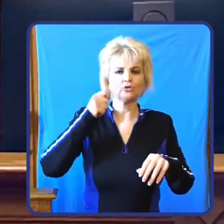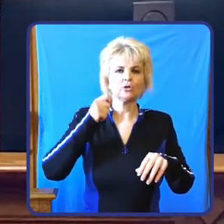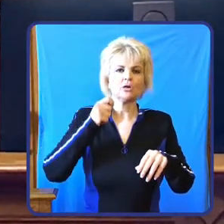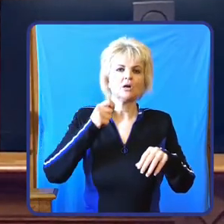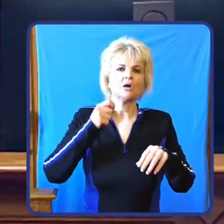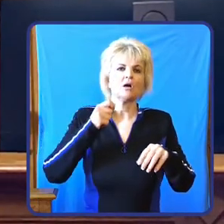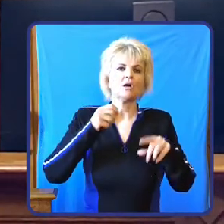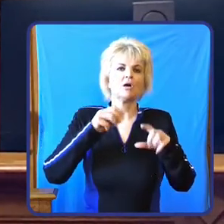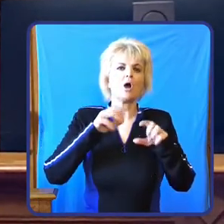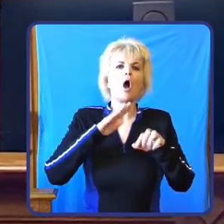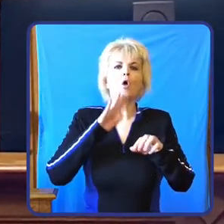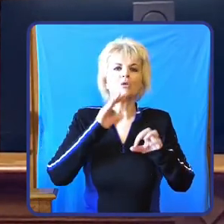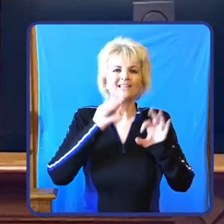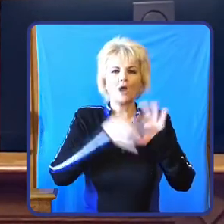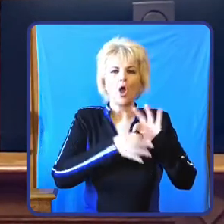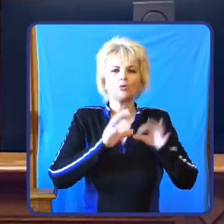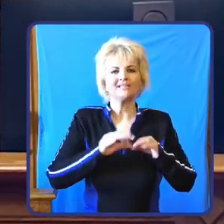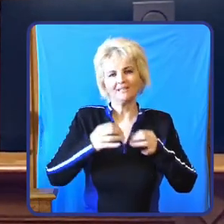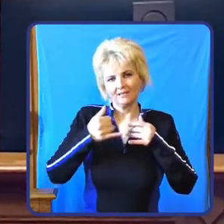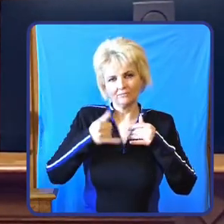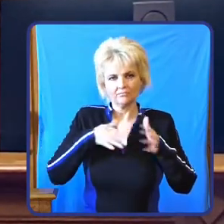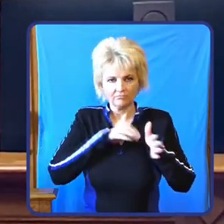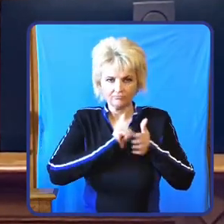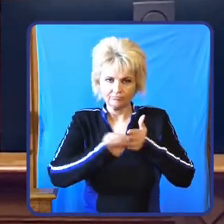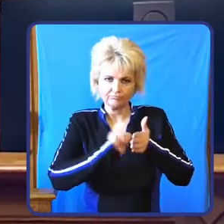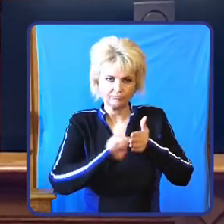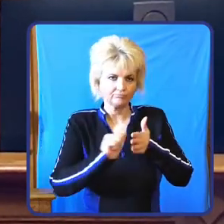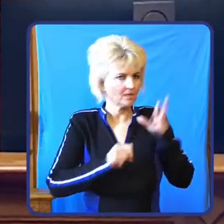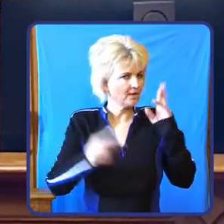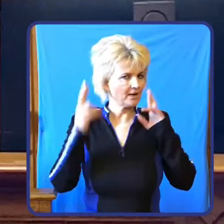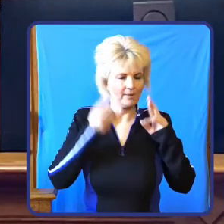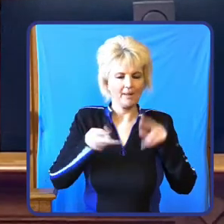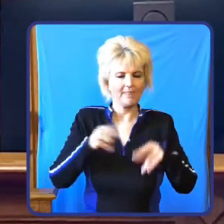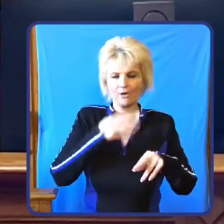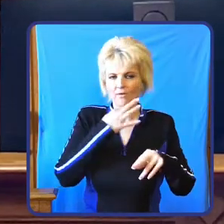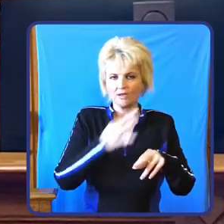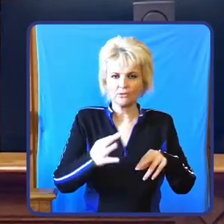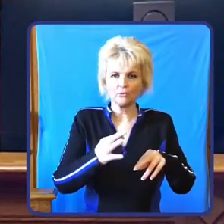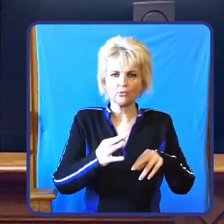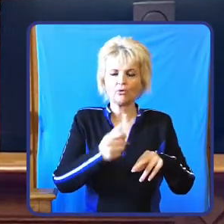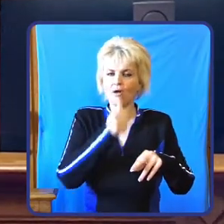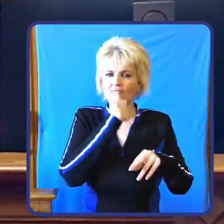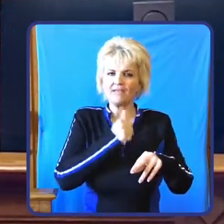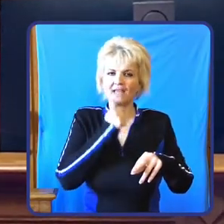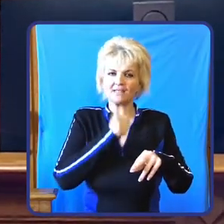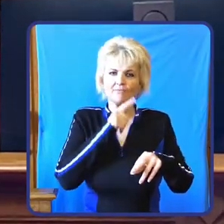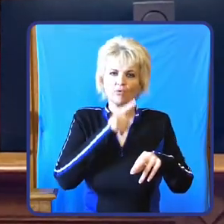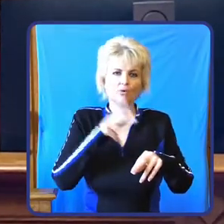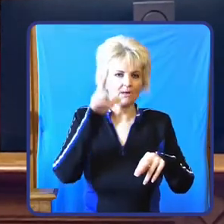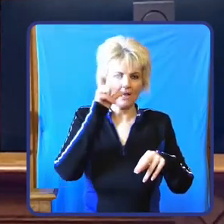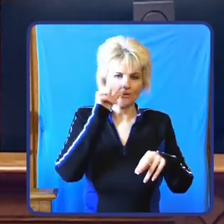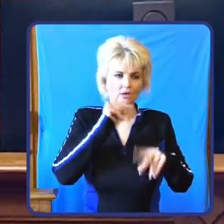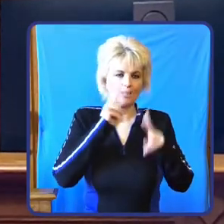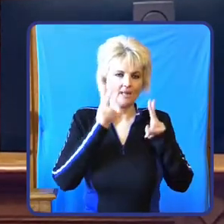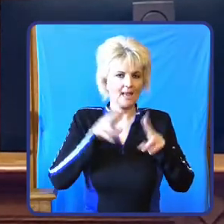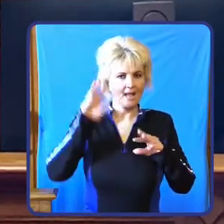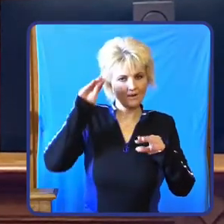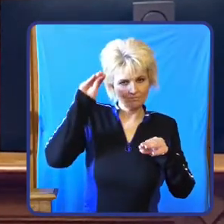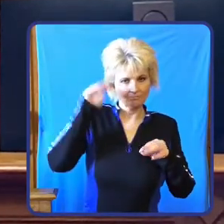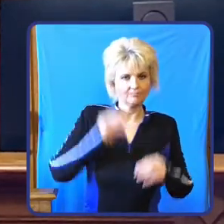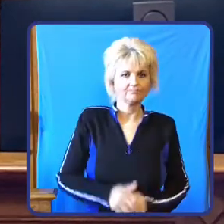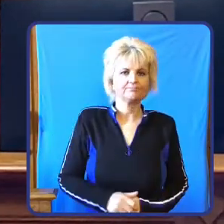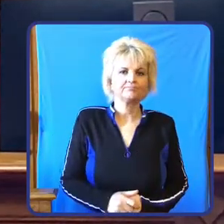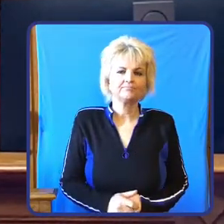érkezett ilyen panasz hozzánk. Nagyon remélem, hogy itt nem erről van szó, de ettől függetlenül vigyázni fogunk. A rendőröknek kell ebben az ügyben